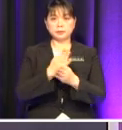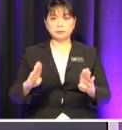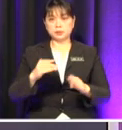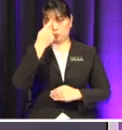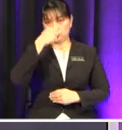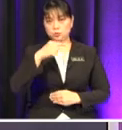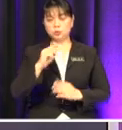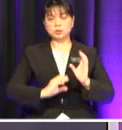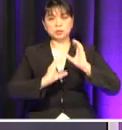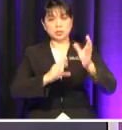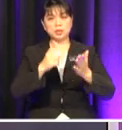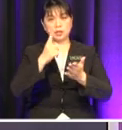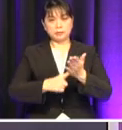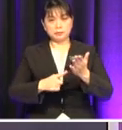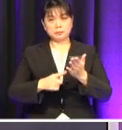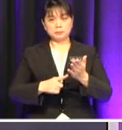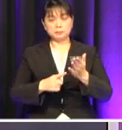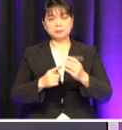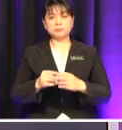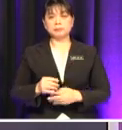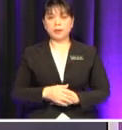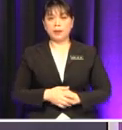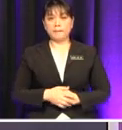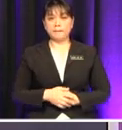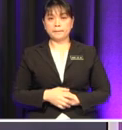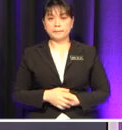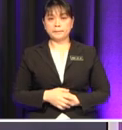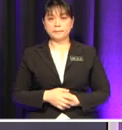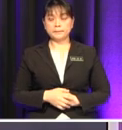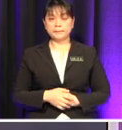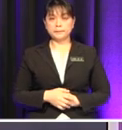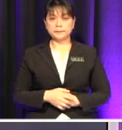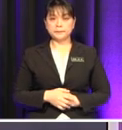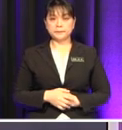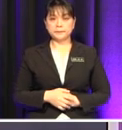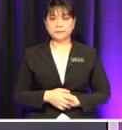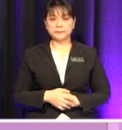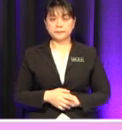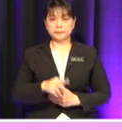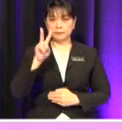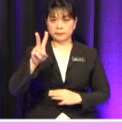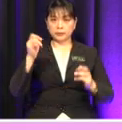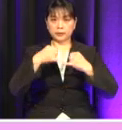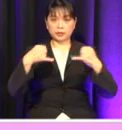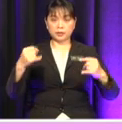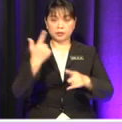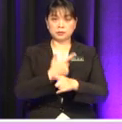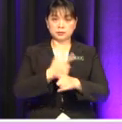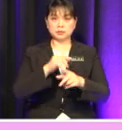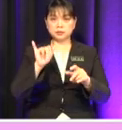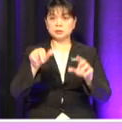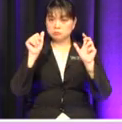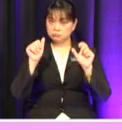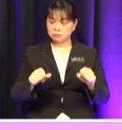mencadangkan apa Oke tetapi kesesuaian dengan kehendak solar oke dua jenis latihan yang boleh